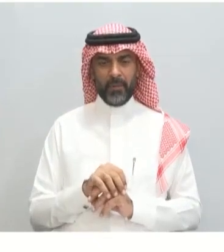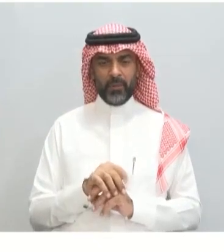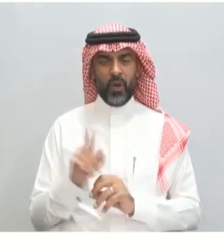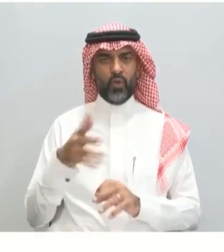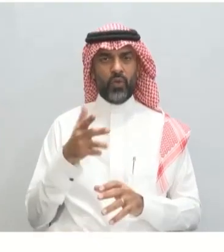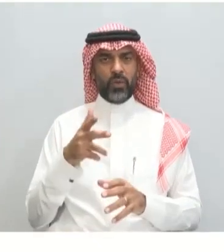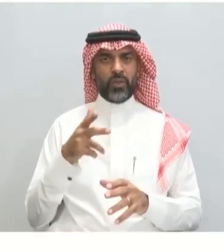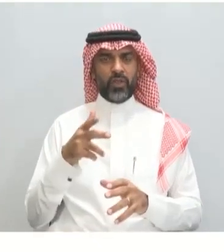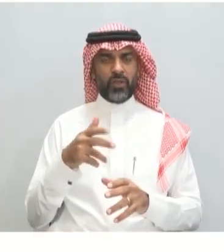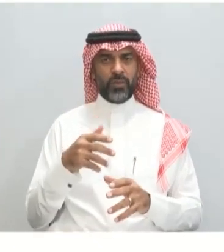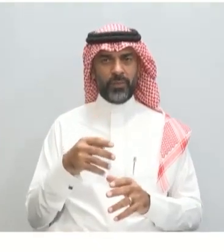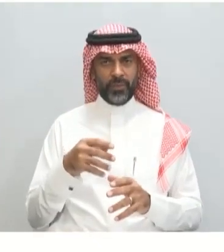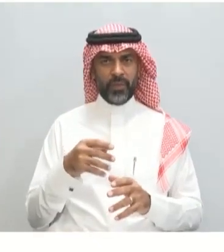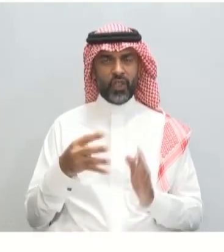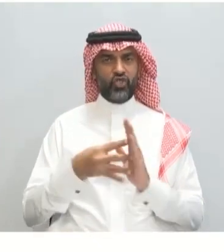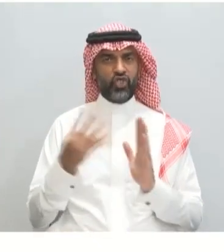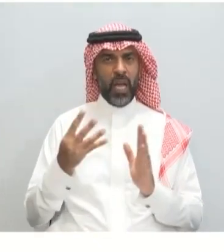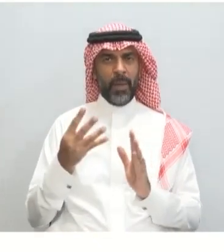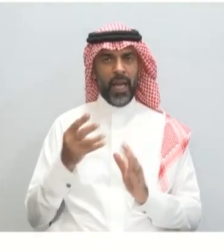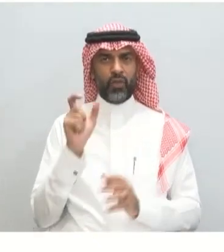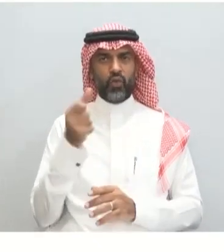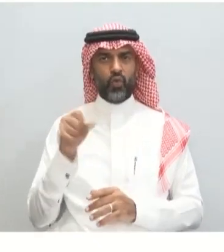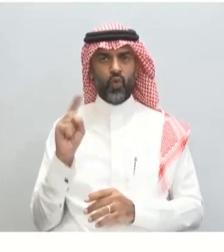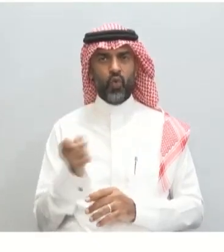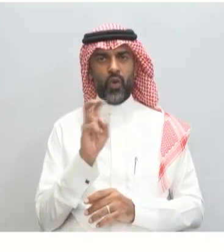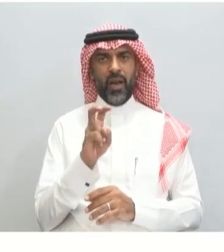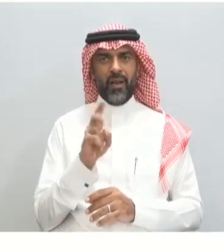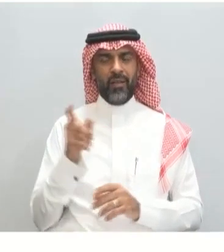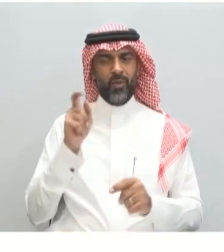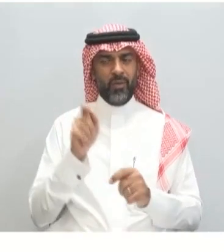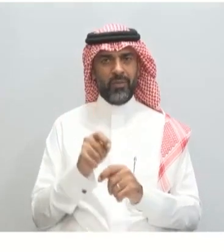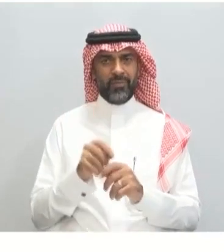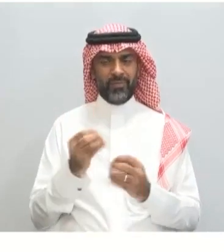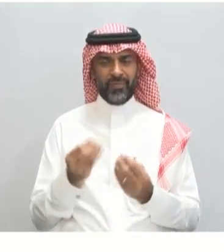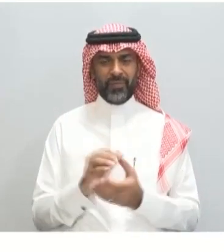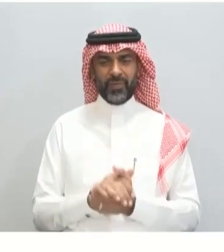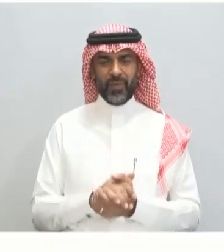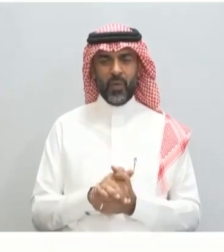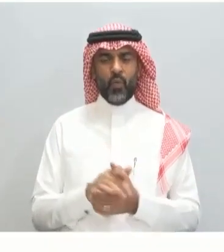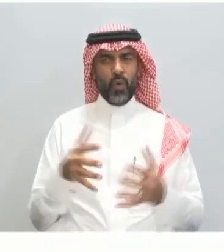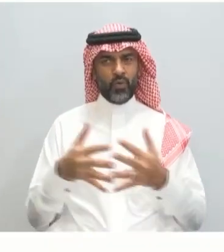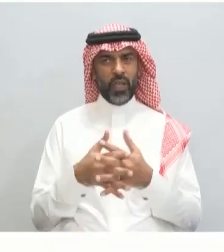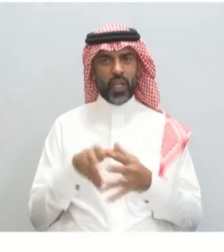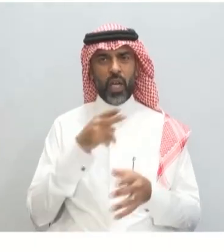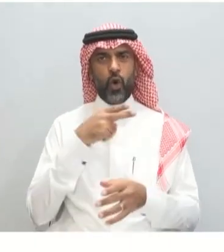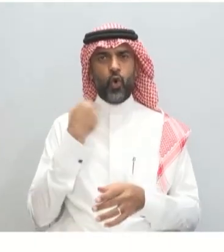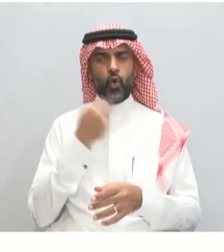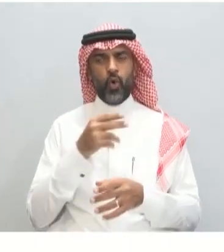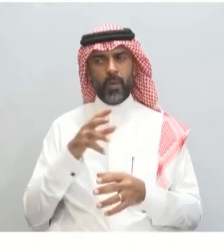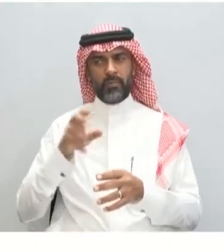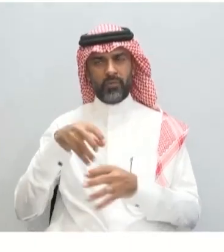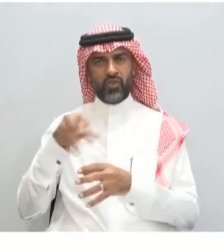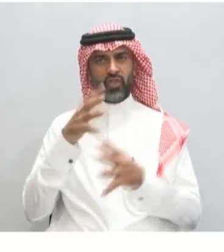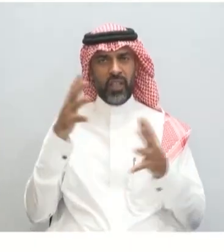من جامعه الاميره نور بنت عبد الرحمن بالتعاون مع وزاره البيئه والمياه والزراعه وكانت بمشاركه جهات حكوميه متعدده بعد